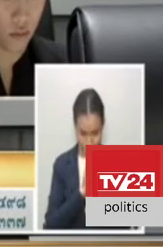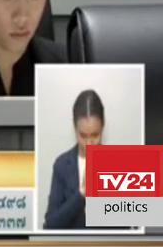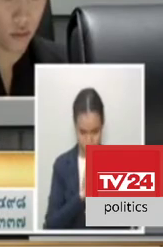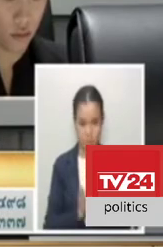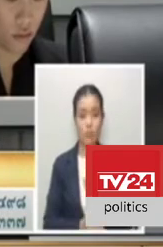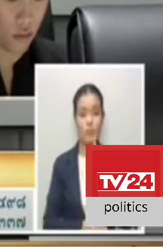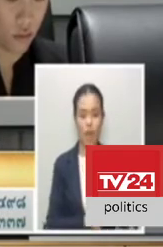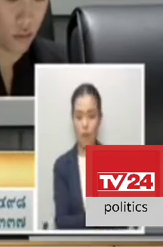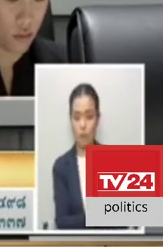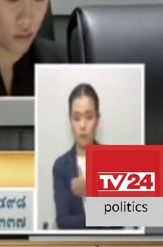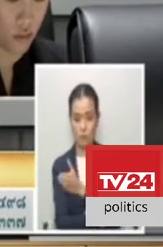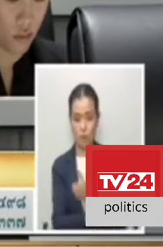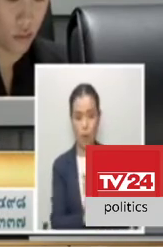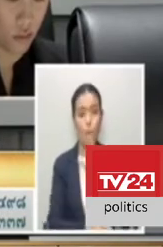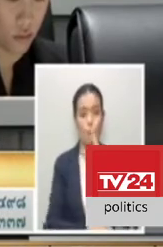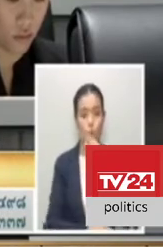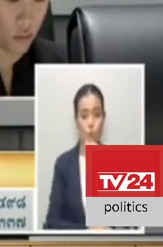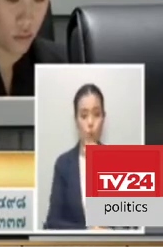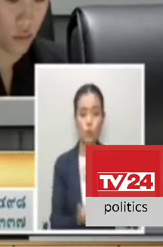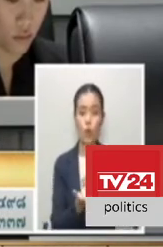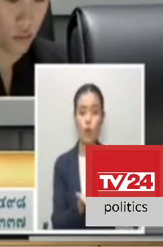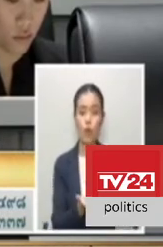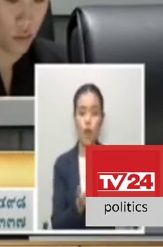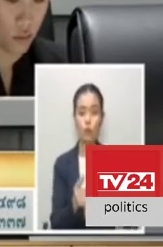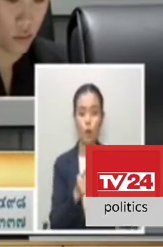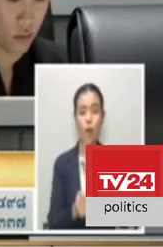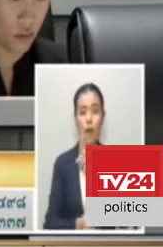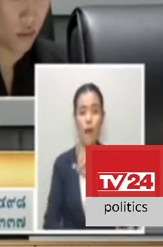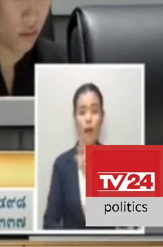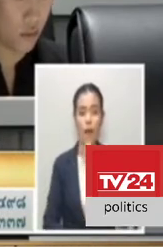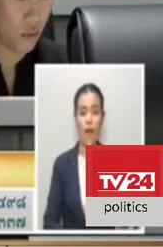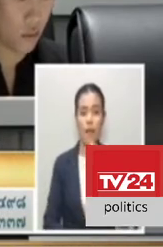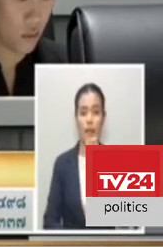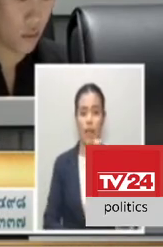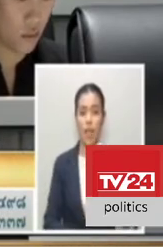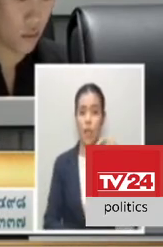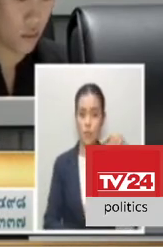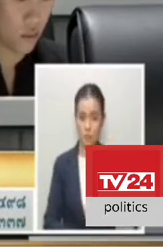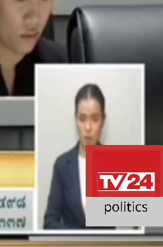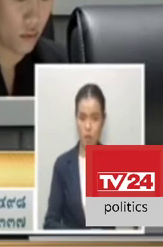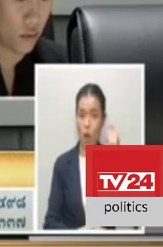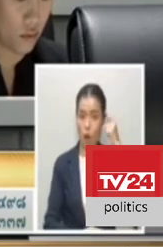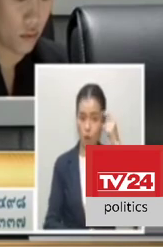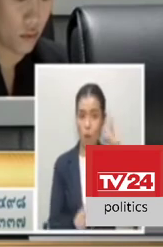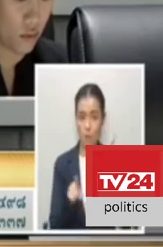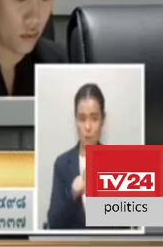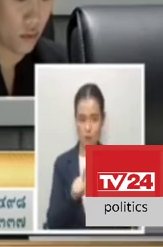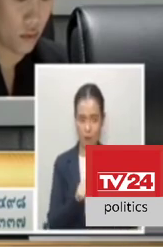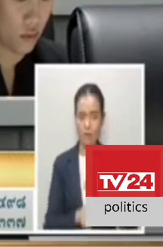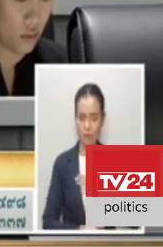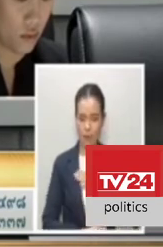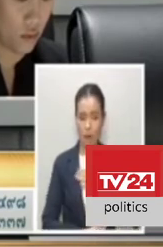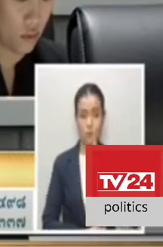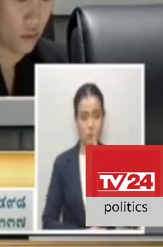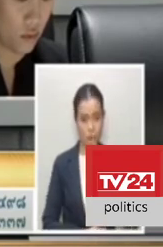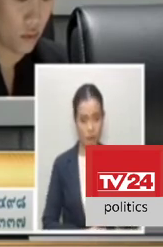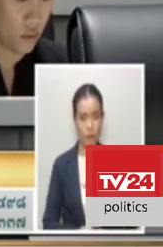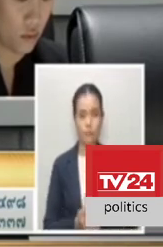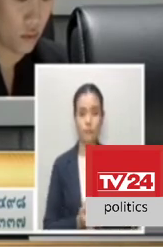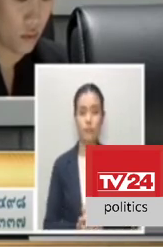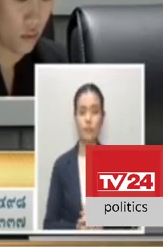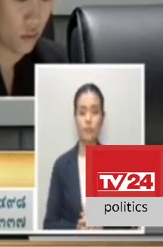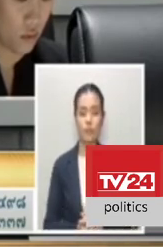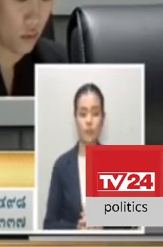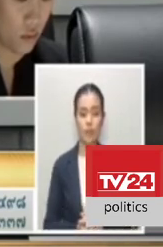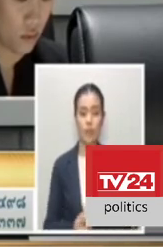ตได้เกริ่นนำเกี่ยวกับอาเซียนเล็กน้อยเพื่อที่จะได้เข้าใจตรงกันถึงประเด็นที่ฉันกำลังจะถามค่ะอาเซียนนะค